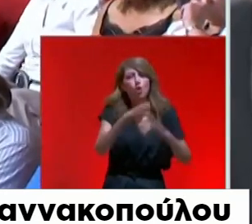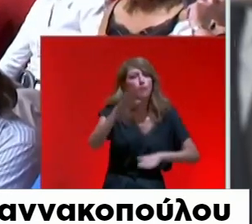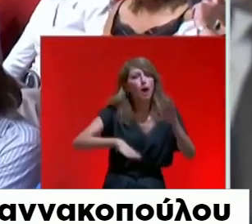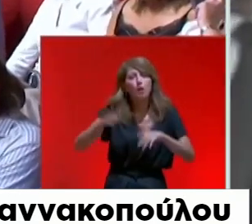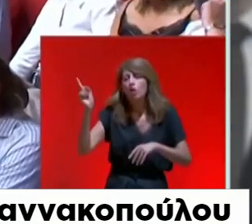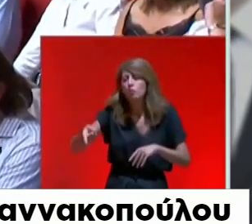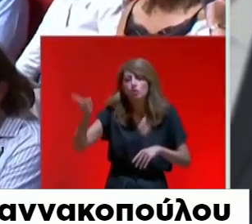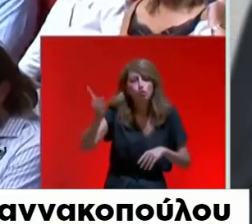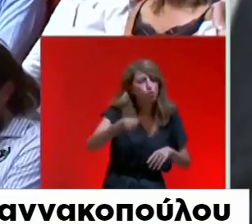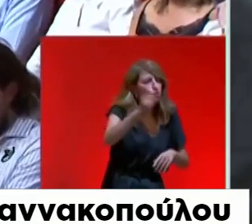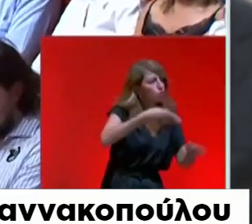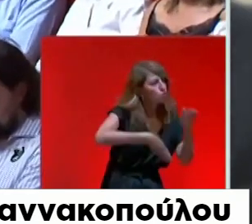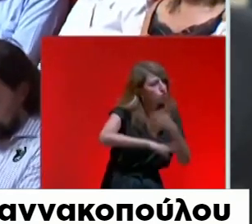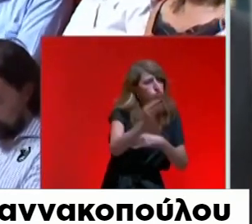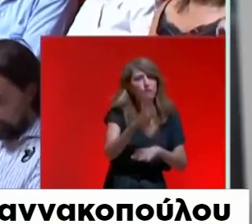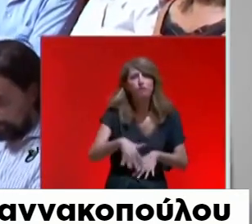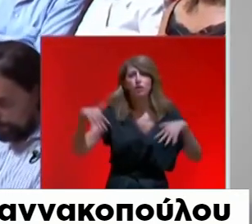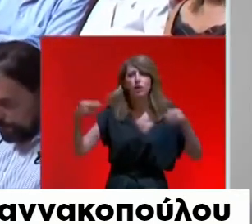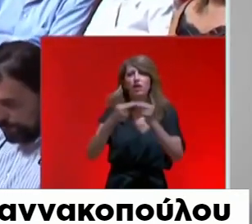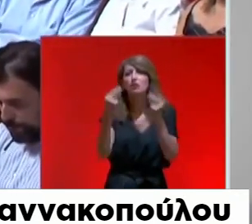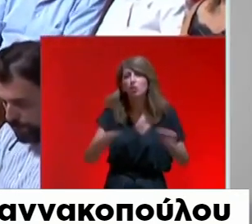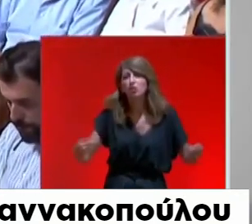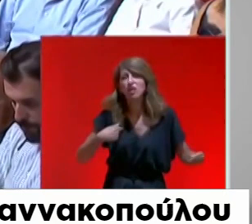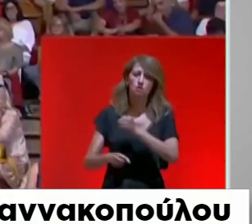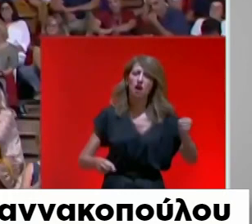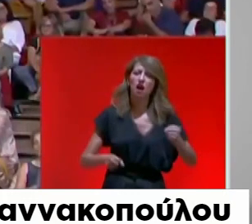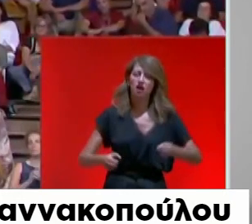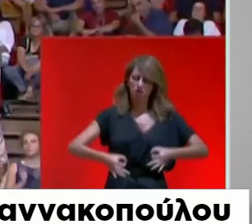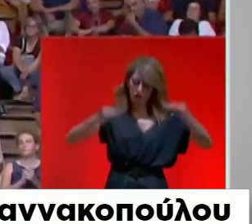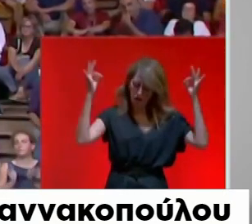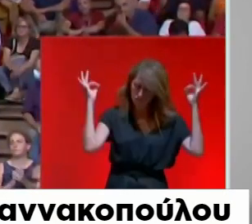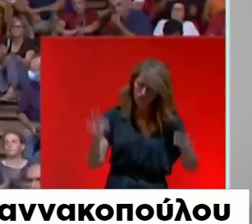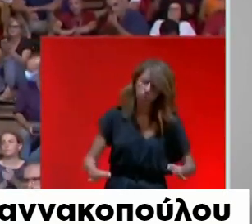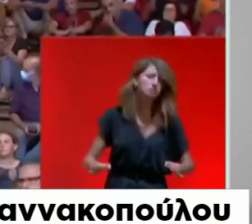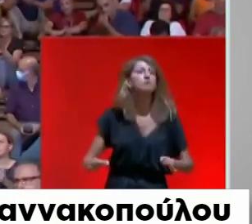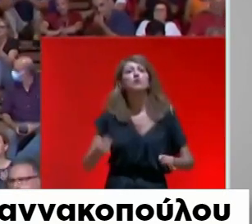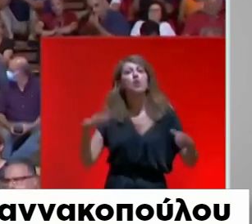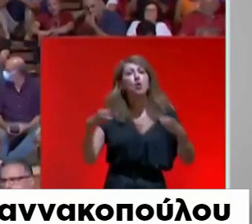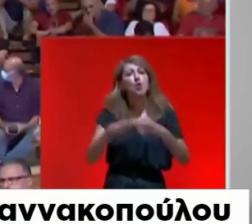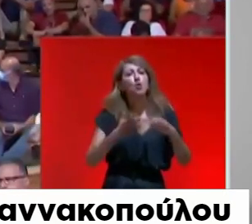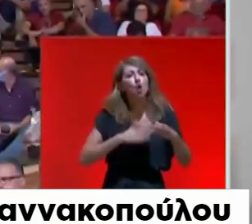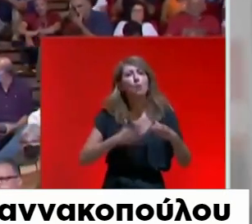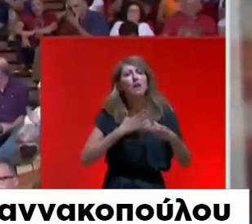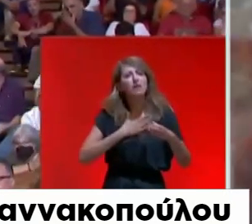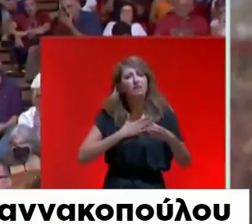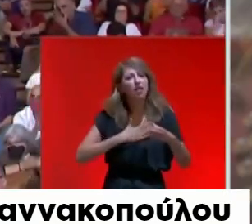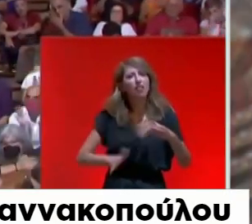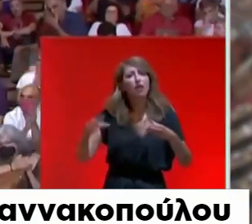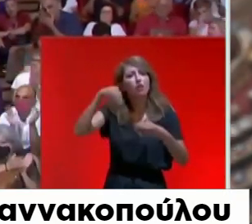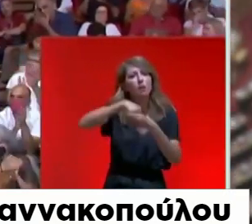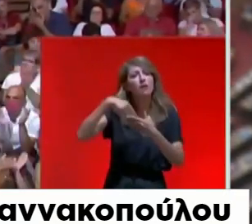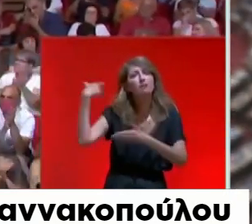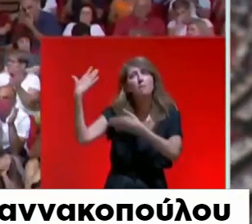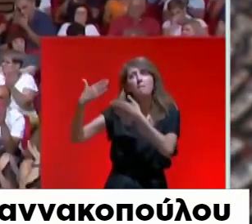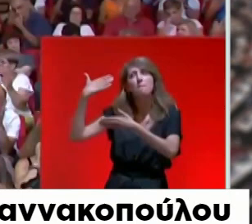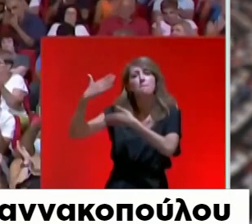βγει. Και αυτό είναι, νομίζω, ναι, και αυτό νομίζω είναι και το μήνυμα που δώσαν όλοι οι υποψήφοι. Ναι. Και γι' αυτό διακρίθηκε και η ποιότητα και ήταν